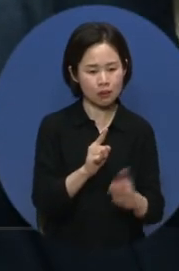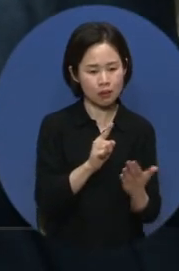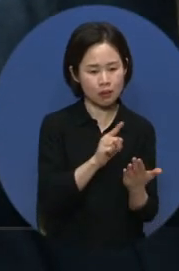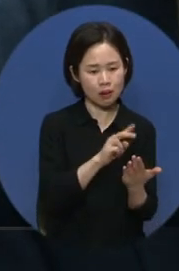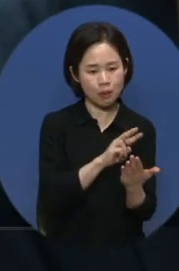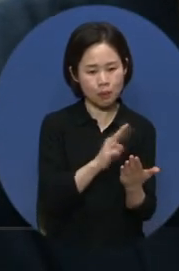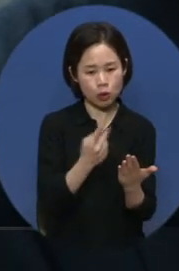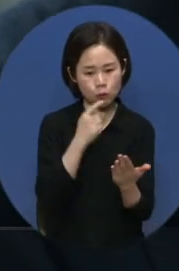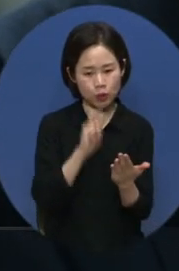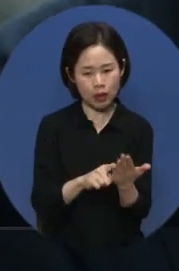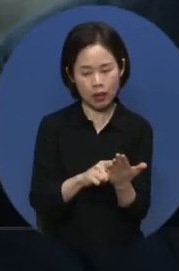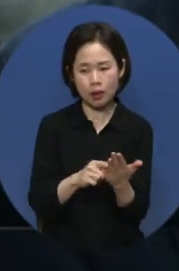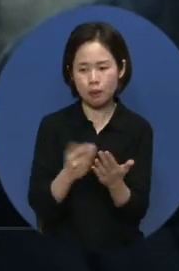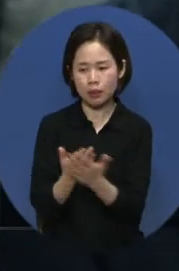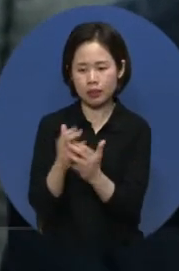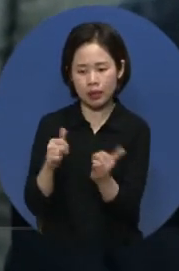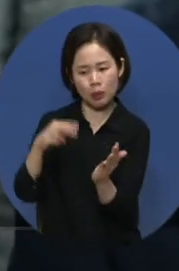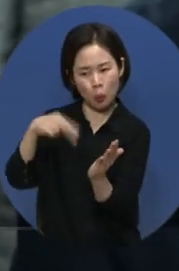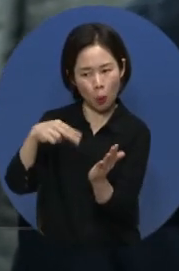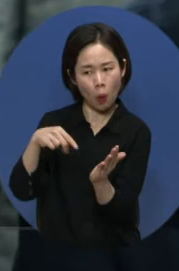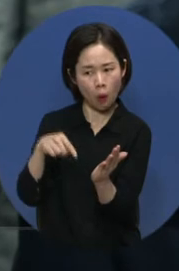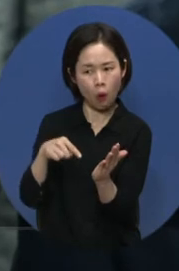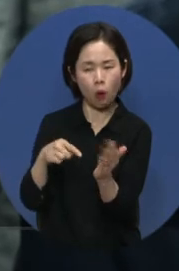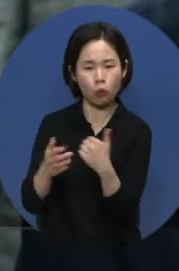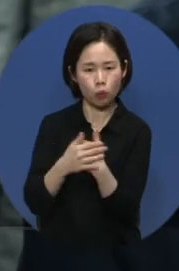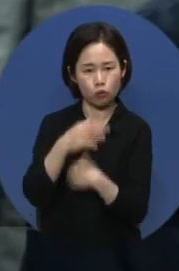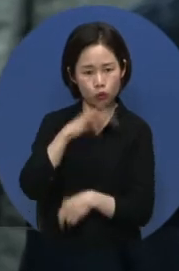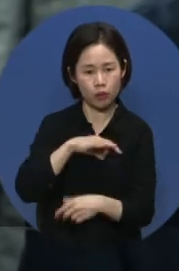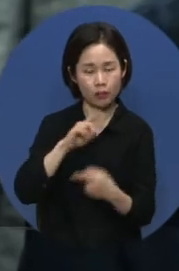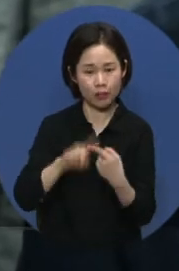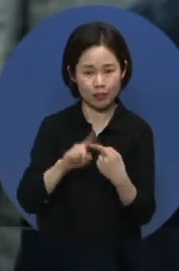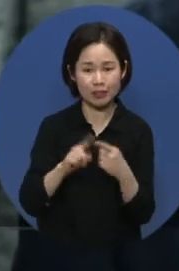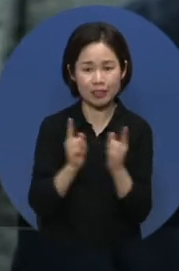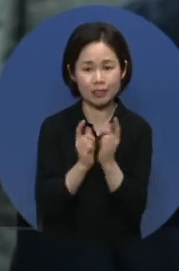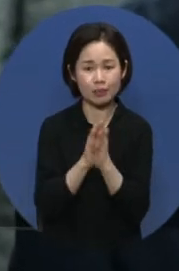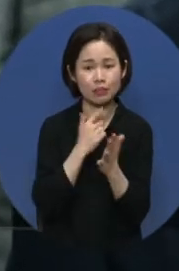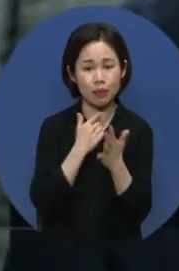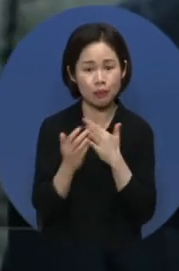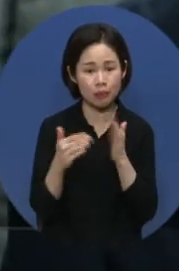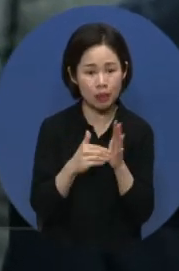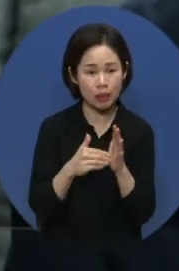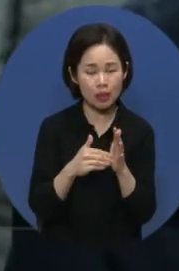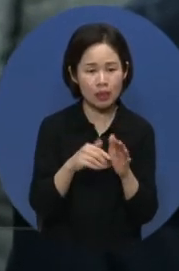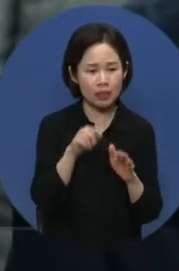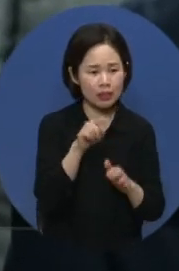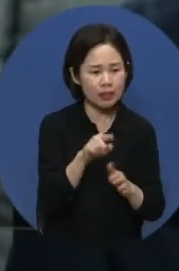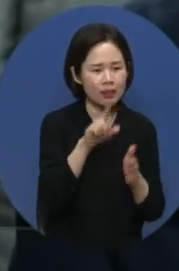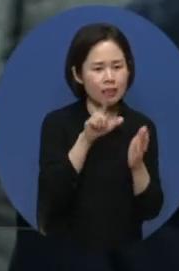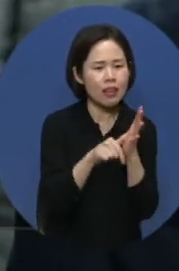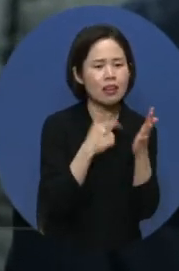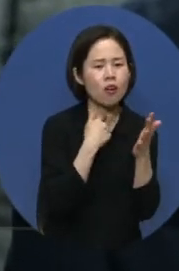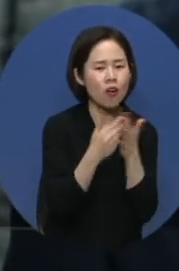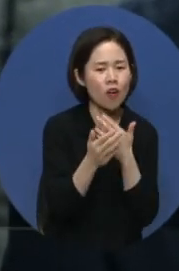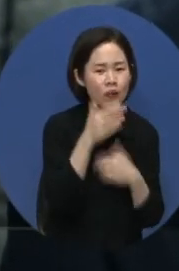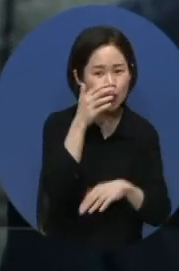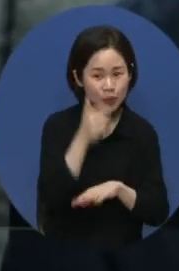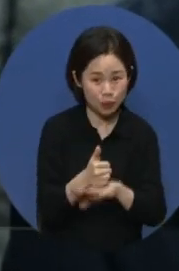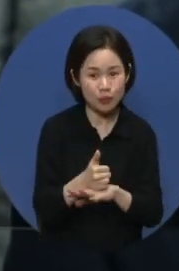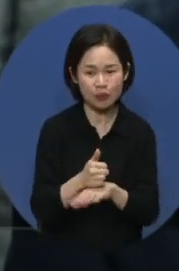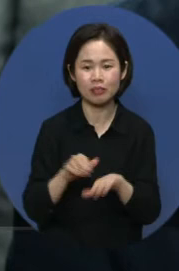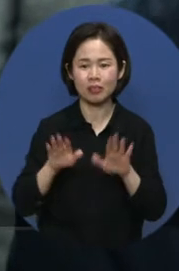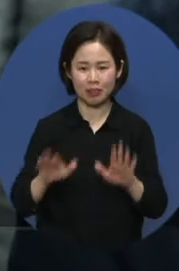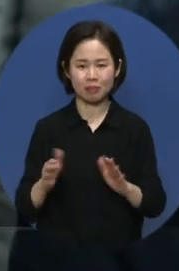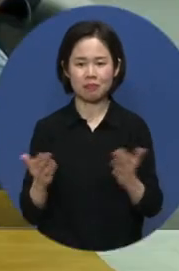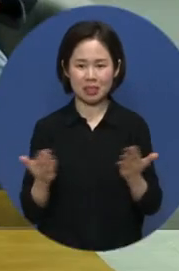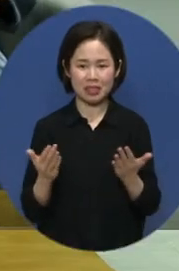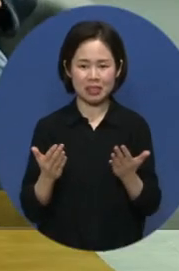형태로 되는지를 처음으로 경험을 했었는데 그때의 기억이 아마 지금 현재 일을 하게 된 토대가 될 것 같고요.